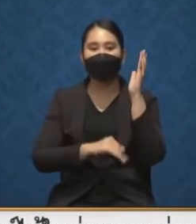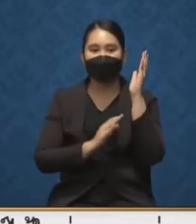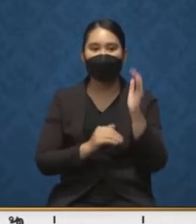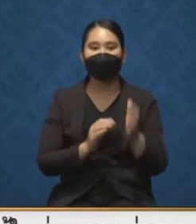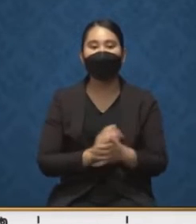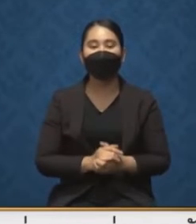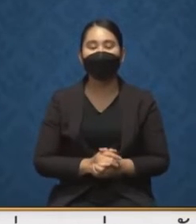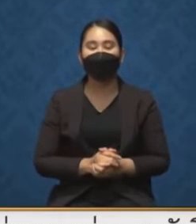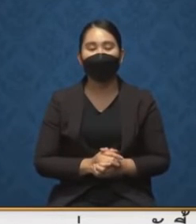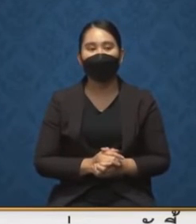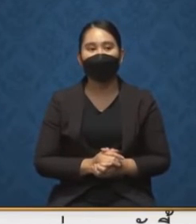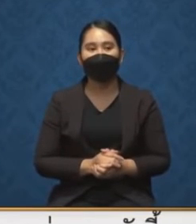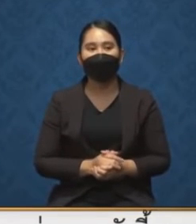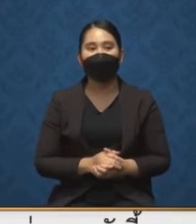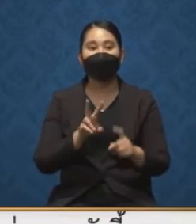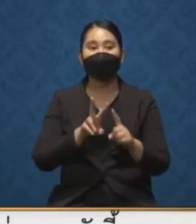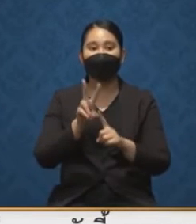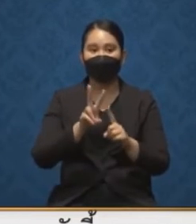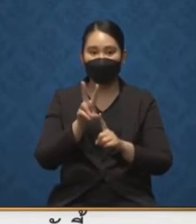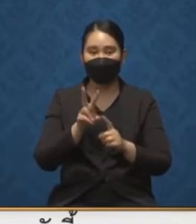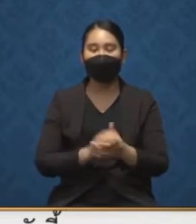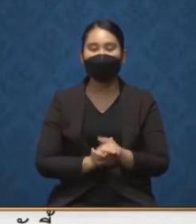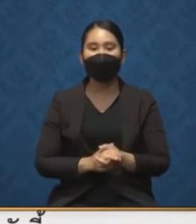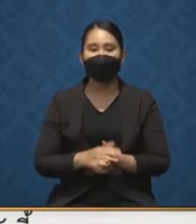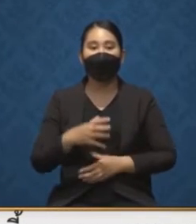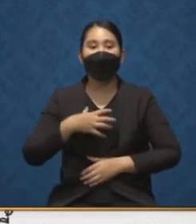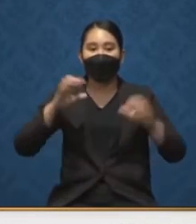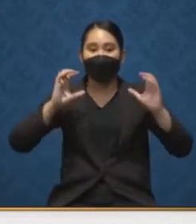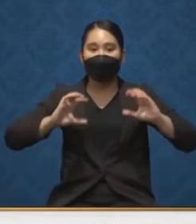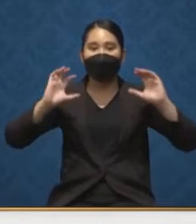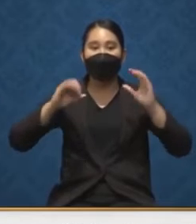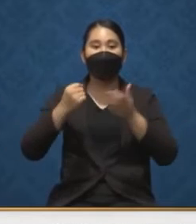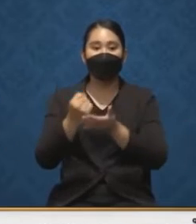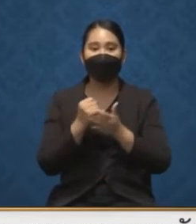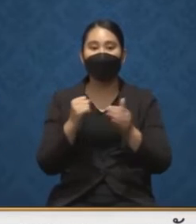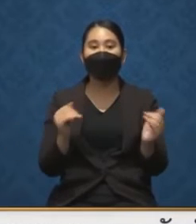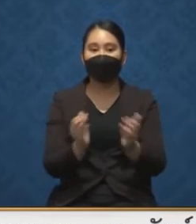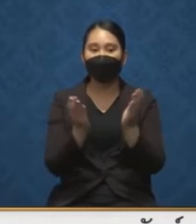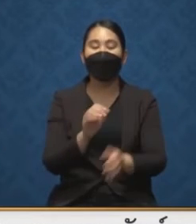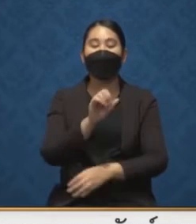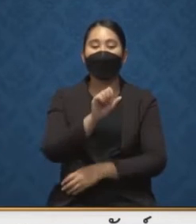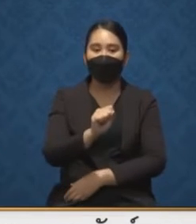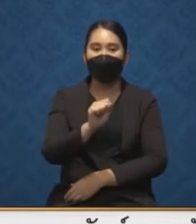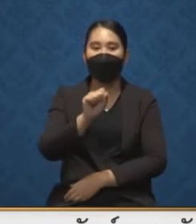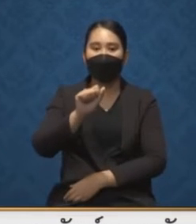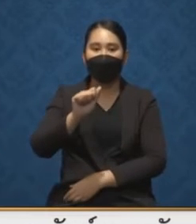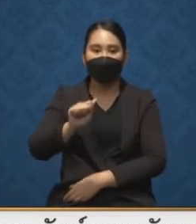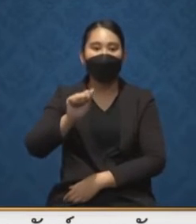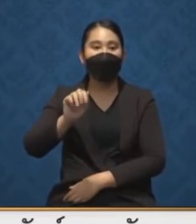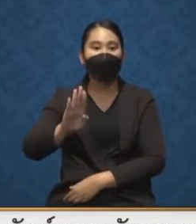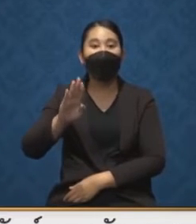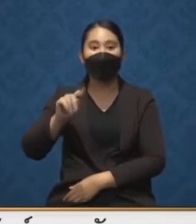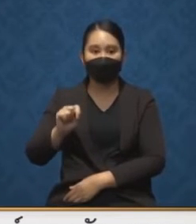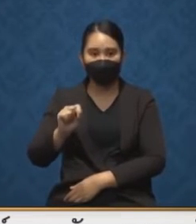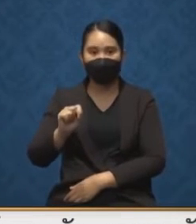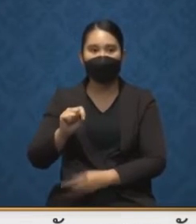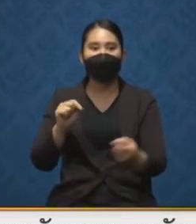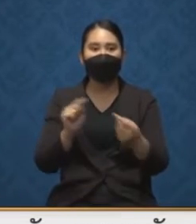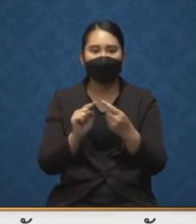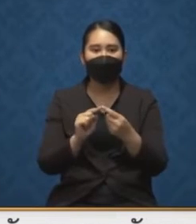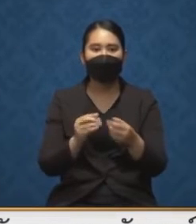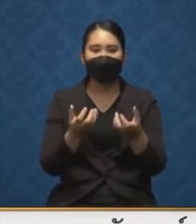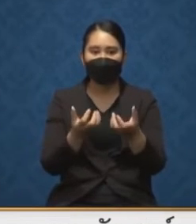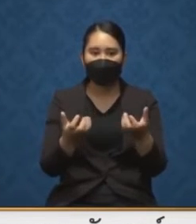ใต้เรื่องที่2ขอให้รัฐบาลสนับสนุนสอบตและหน่วยงานที่เกี่ยวข้องแก้ไขปัญหาการขาดสารอาห